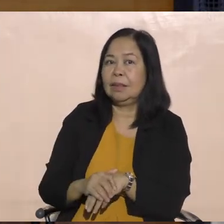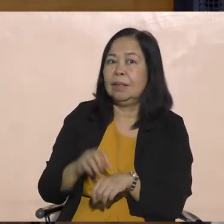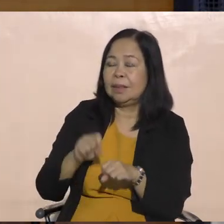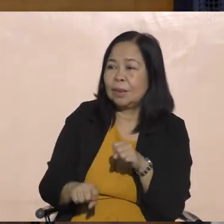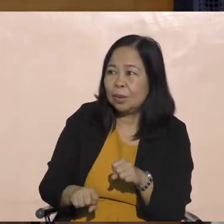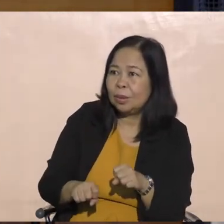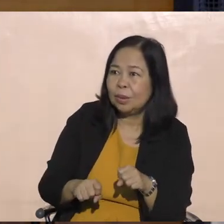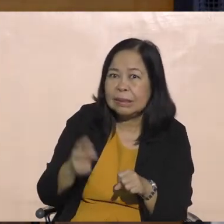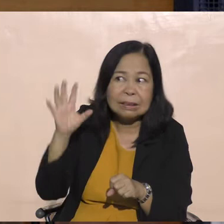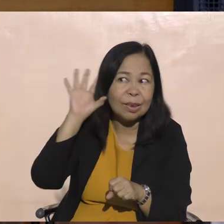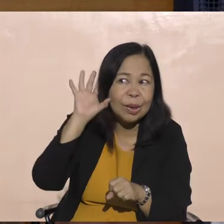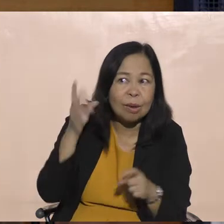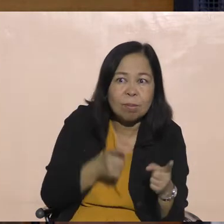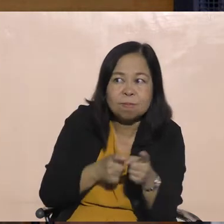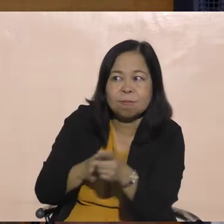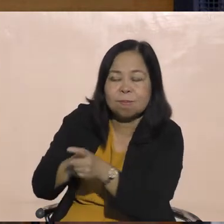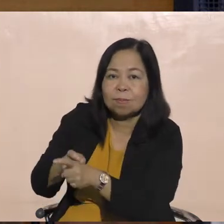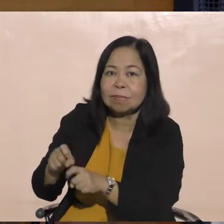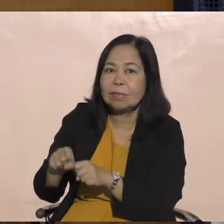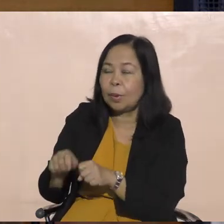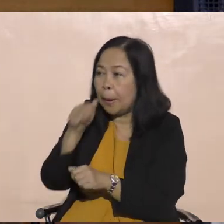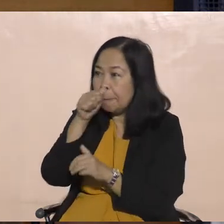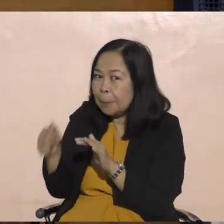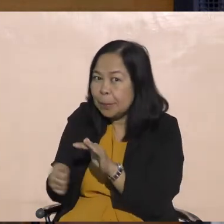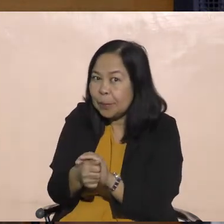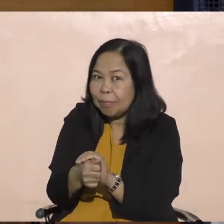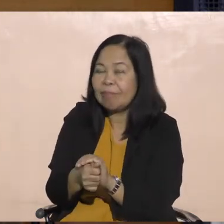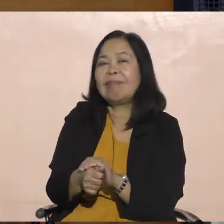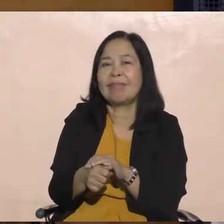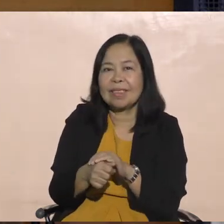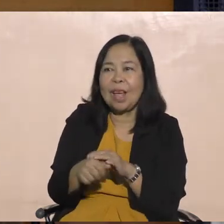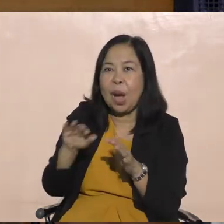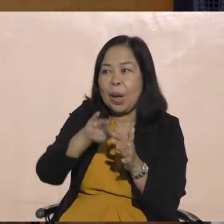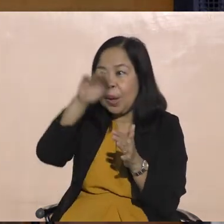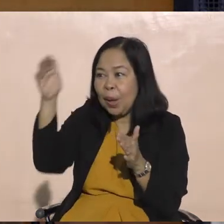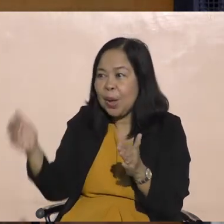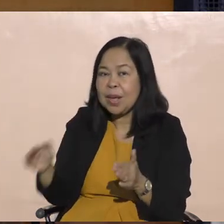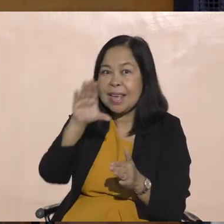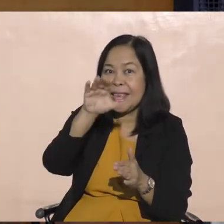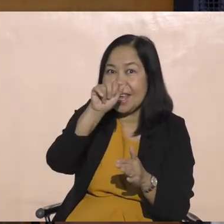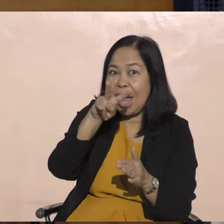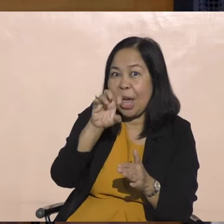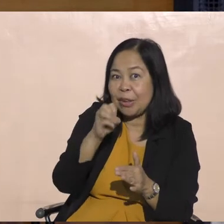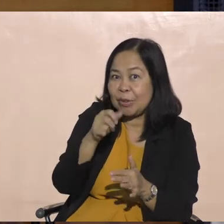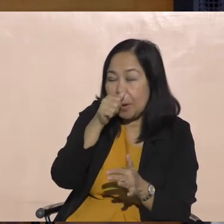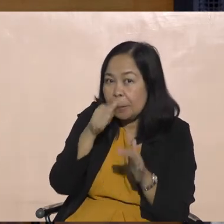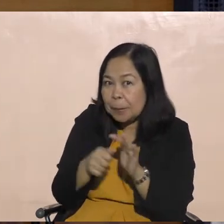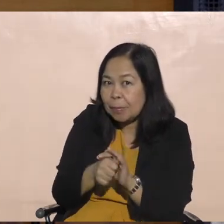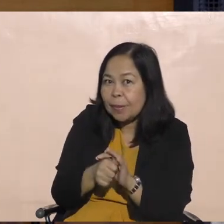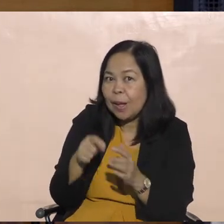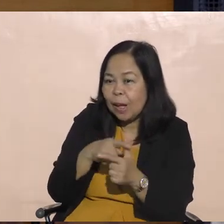small caves in the rock. Adunay mga gagmay kay mga kuiba nga iyang nadtuan mga kaigsunan. Quickly,